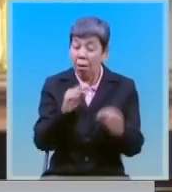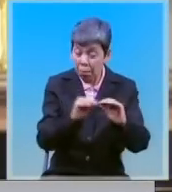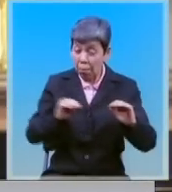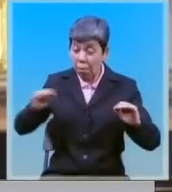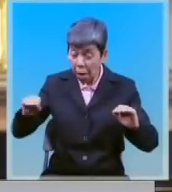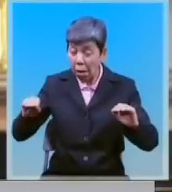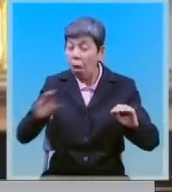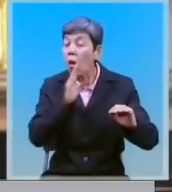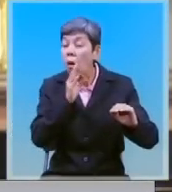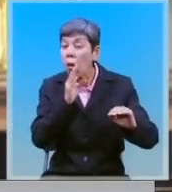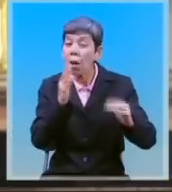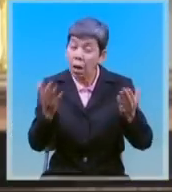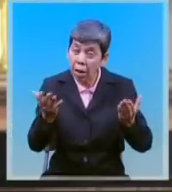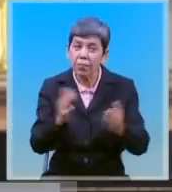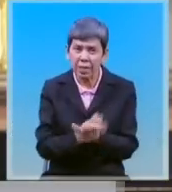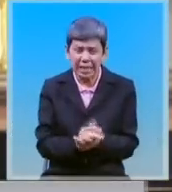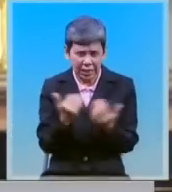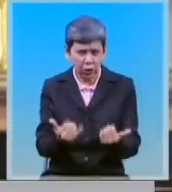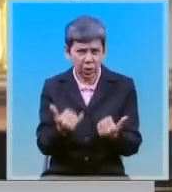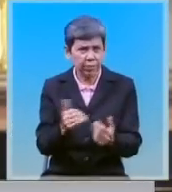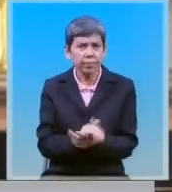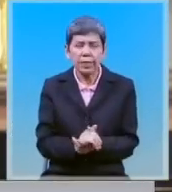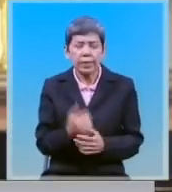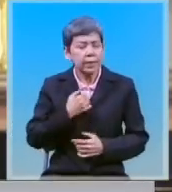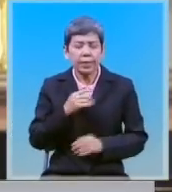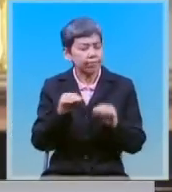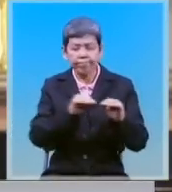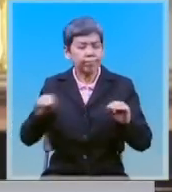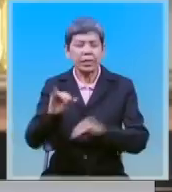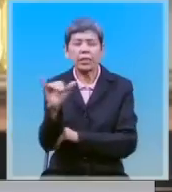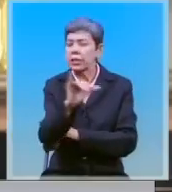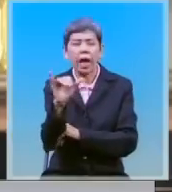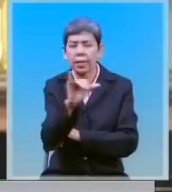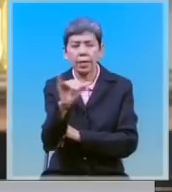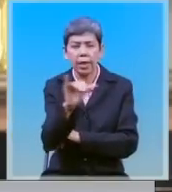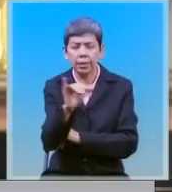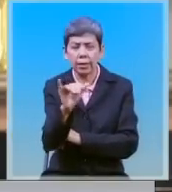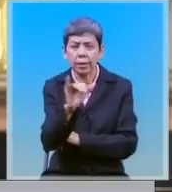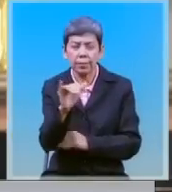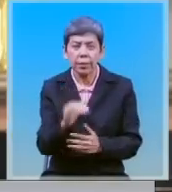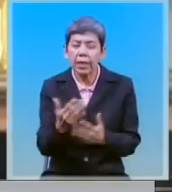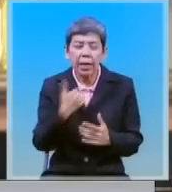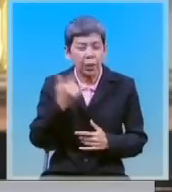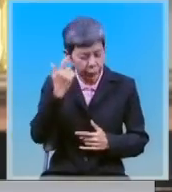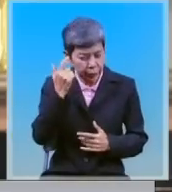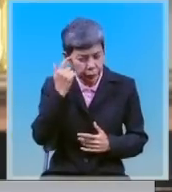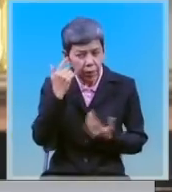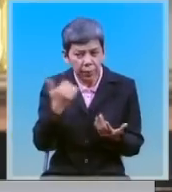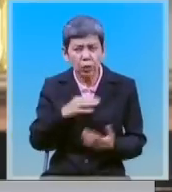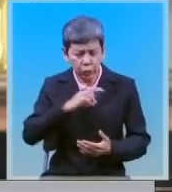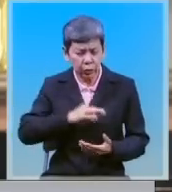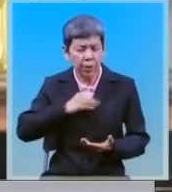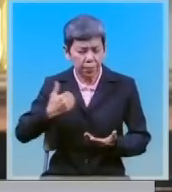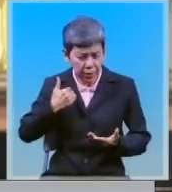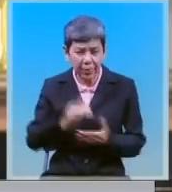ตั้งอะไรหรือไม่ในชั้นนี้เนี่ยก็ไม่คิดว่าจะมีอะไรนะครับเป็นที่เข้าใจกันดีอยู่แล้วว่